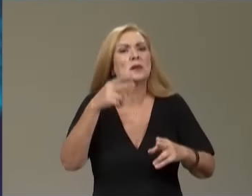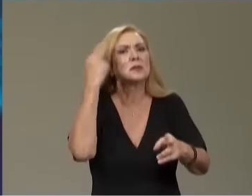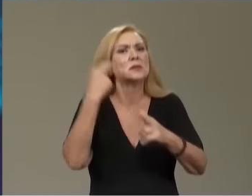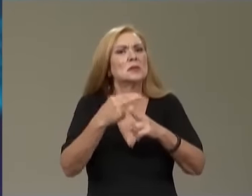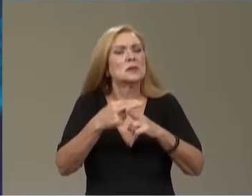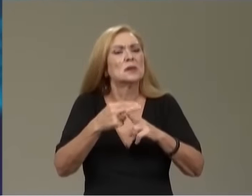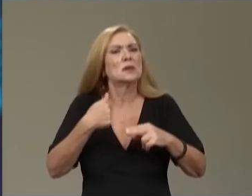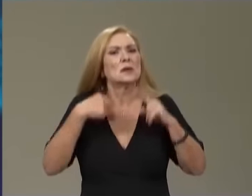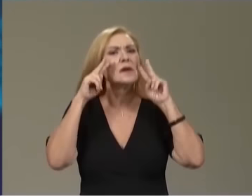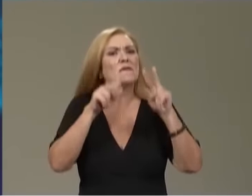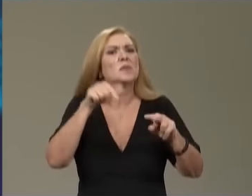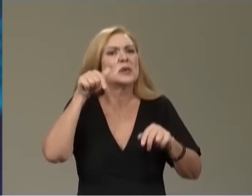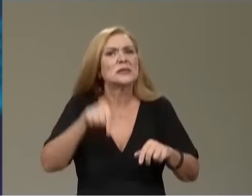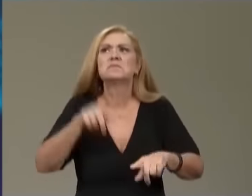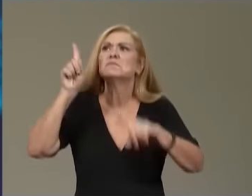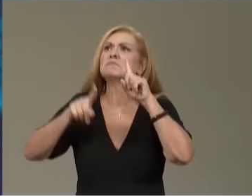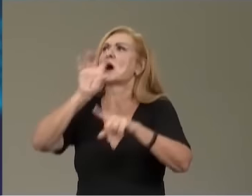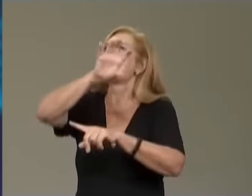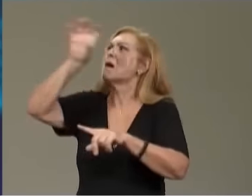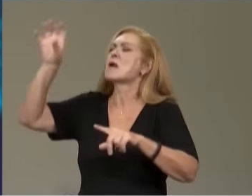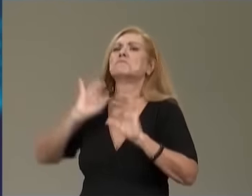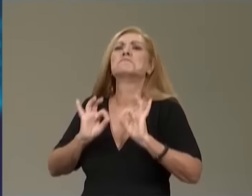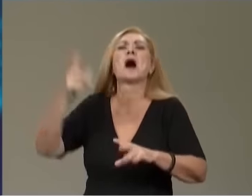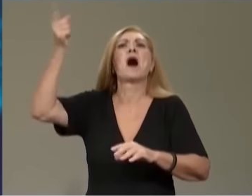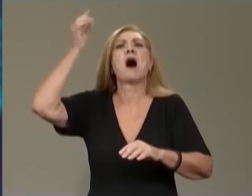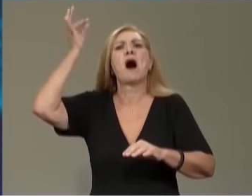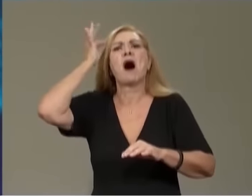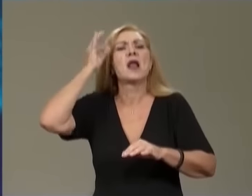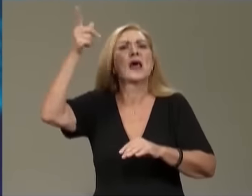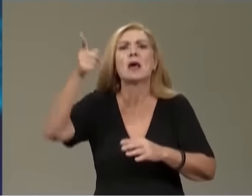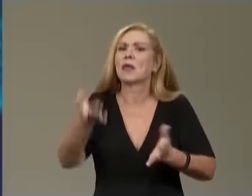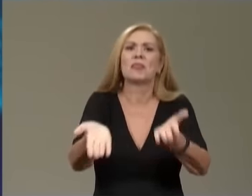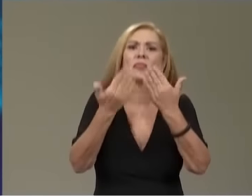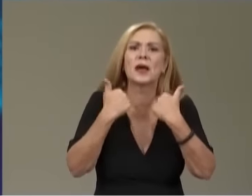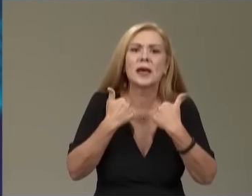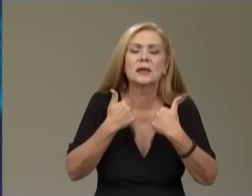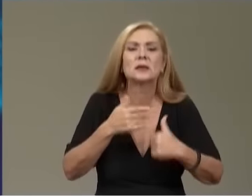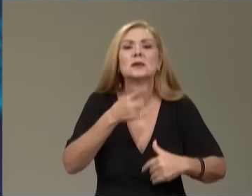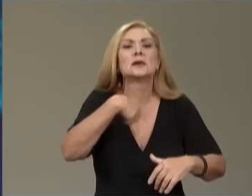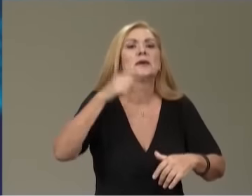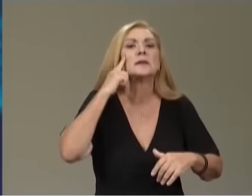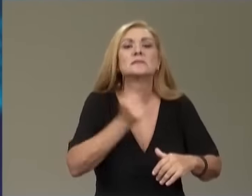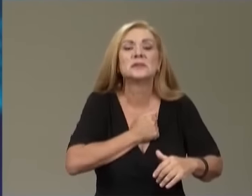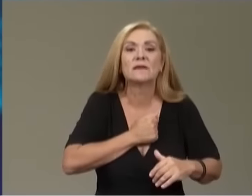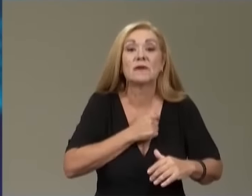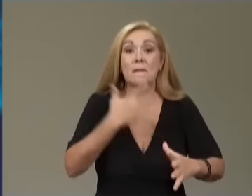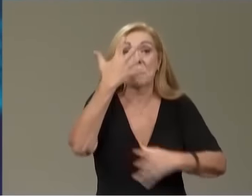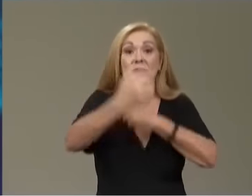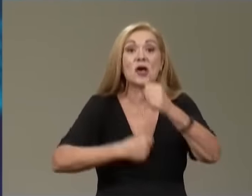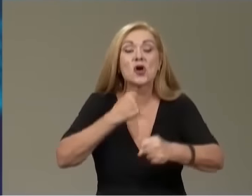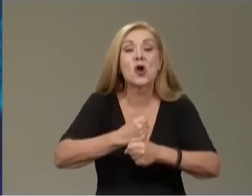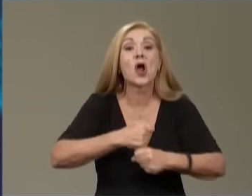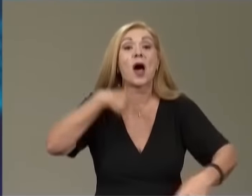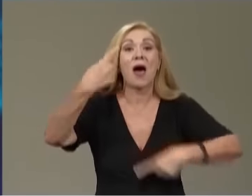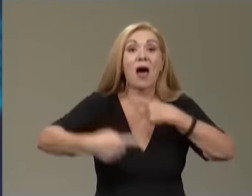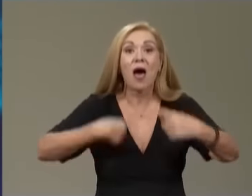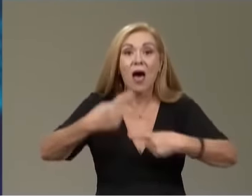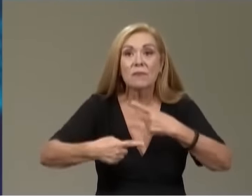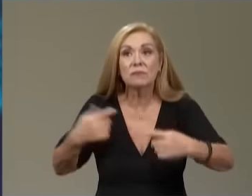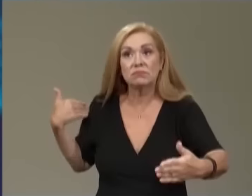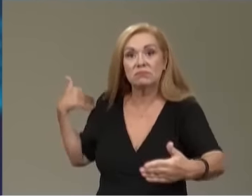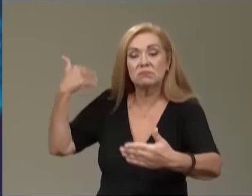λείπει σήμερα ακόμα και από ισχυρά κράτη όπως η Γαλλία. Και πιστέψτε με, η εμπειρία μιας πενταετίας και